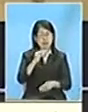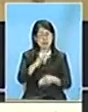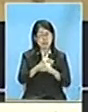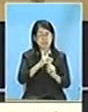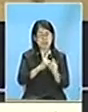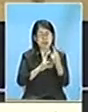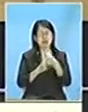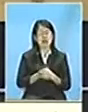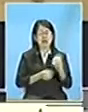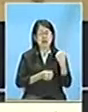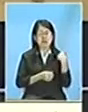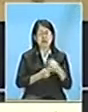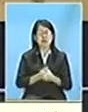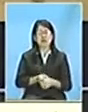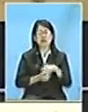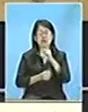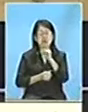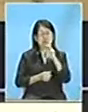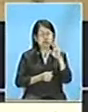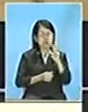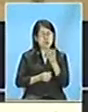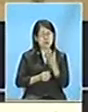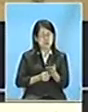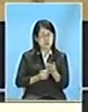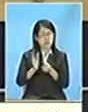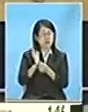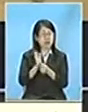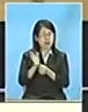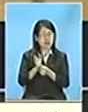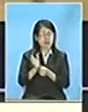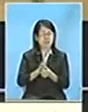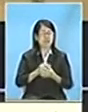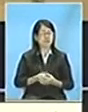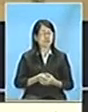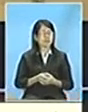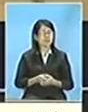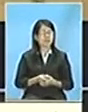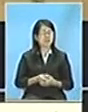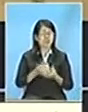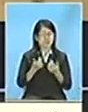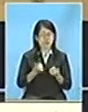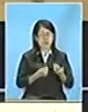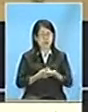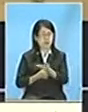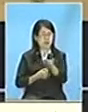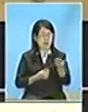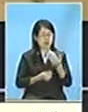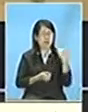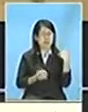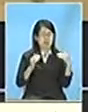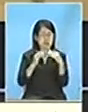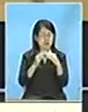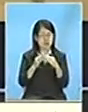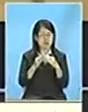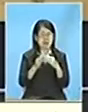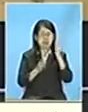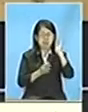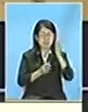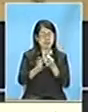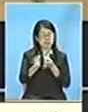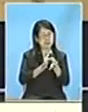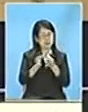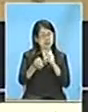และมีสมาชิกสงวนคำแปรยติดังนั้นสมาชิกทุกท่านสามารถอภิปรายในมาตราที่คณะกรรมการ